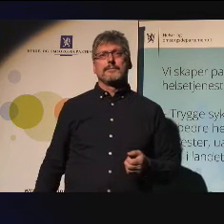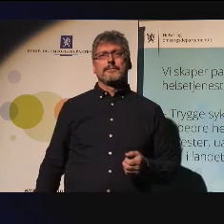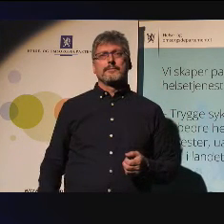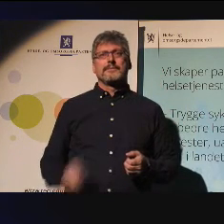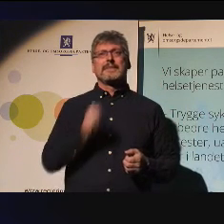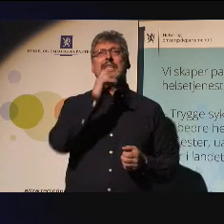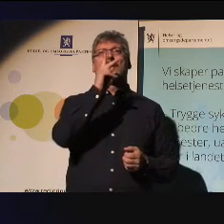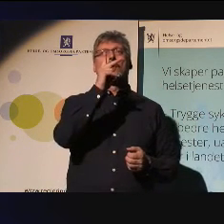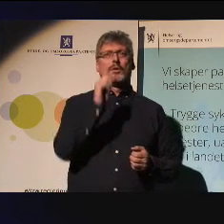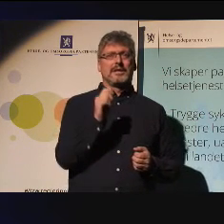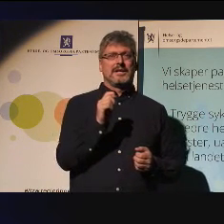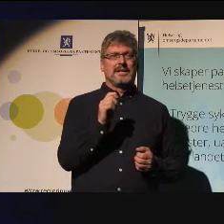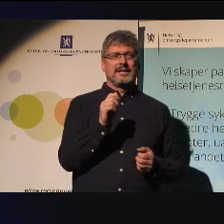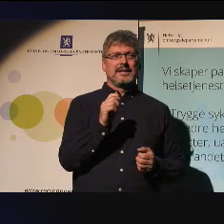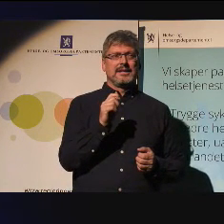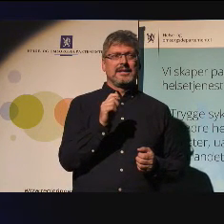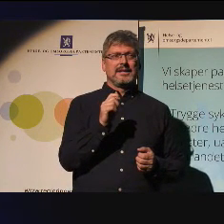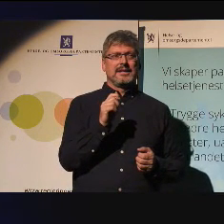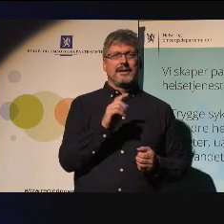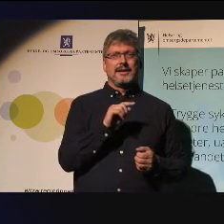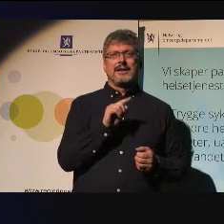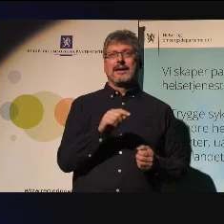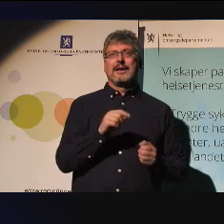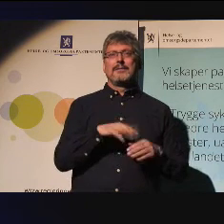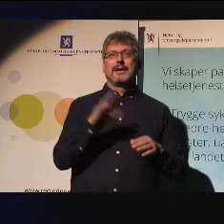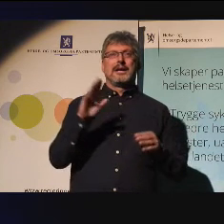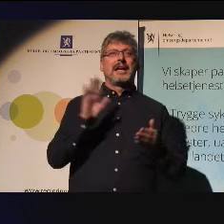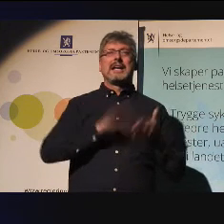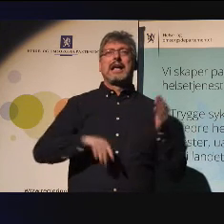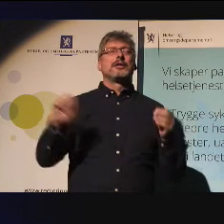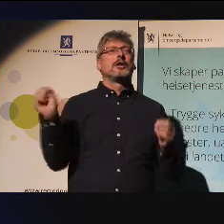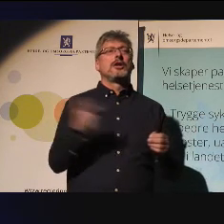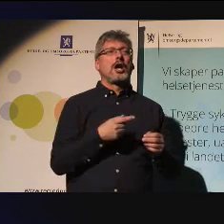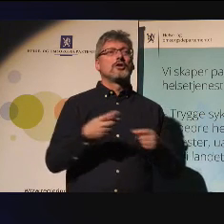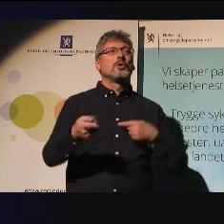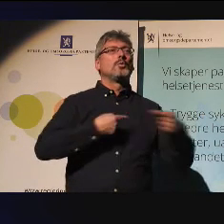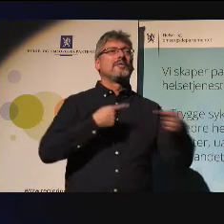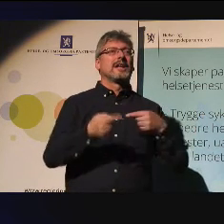IKT mer en rask og trygg utveksling av pasientopplysninger.